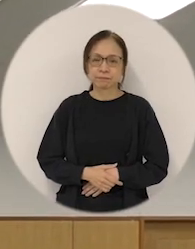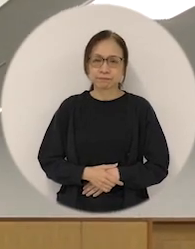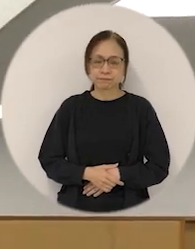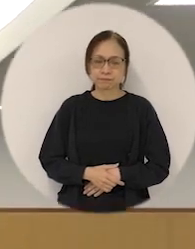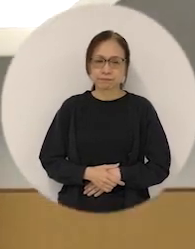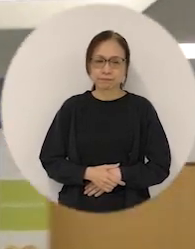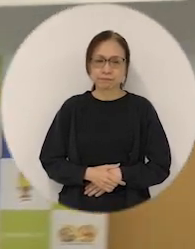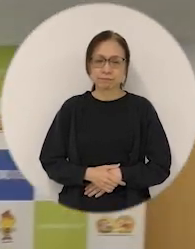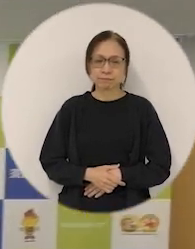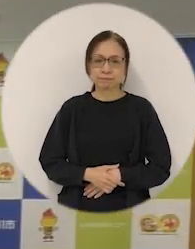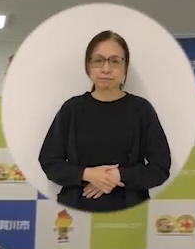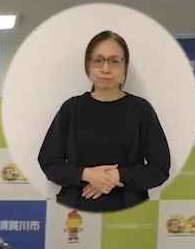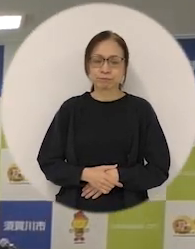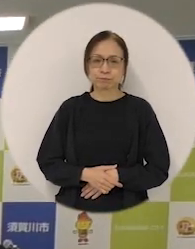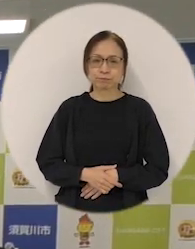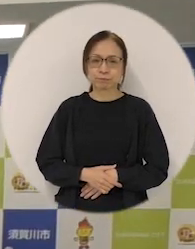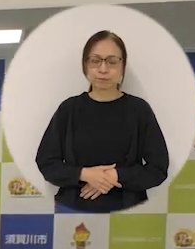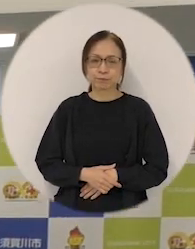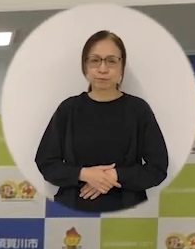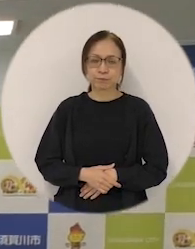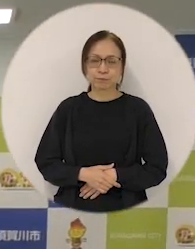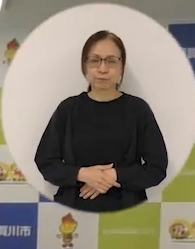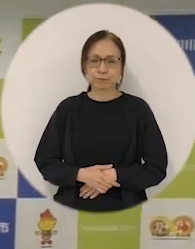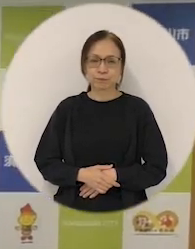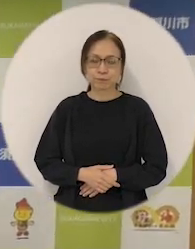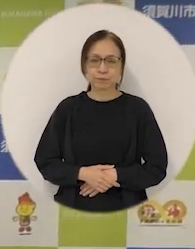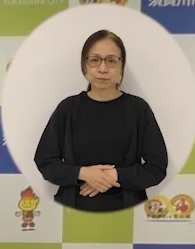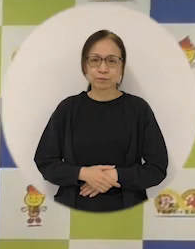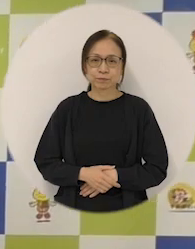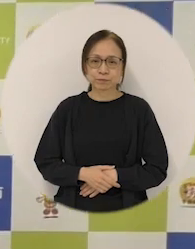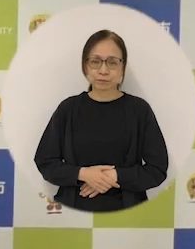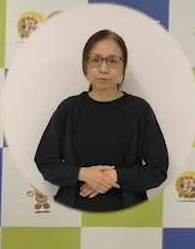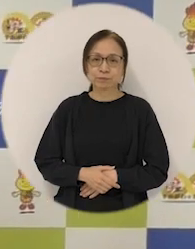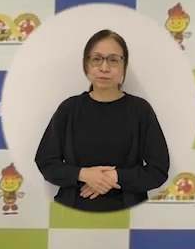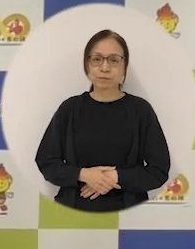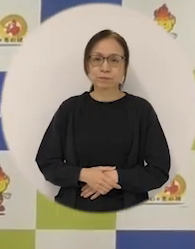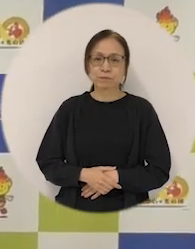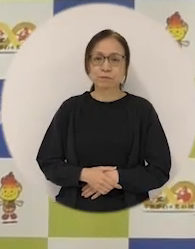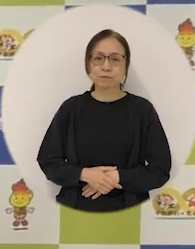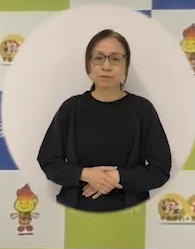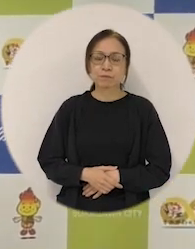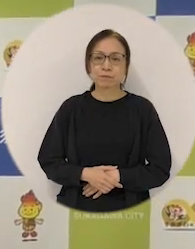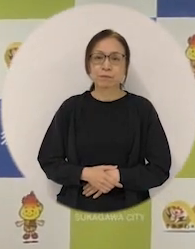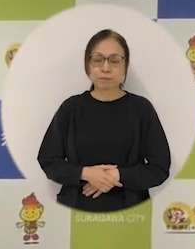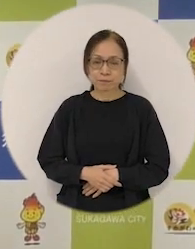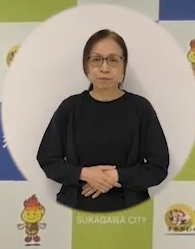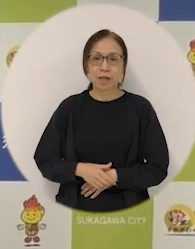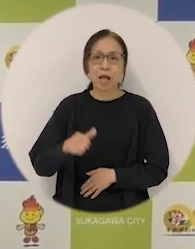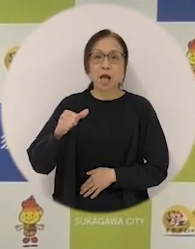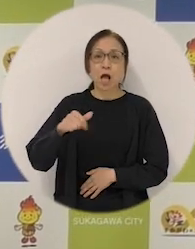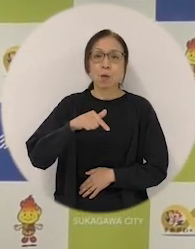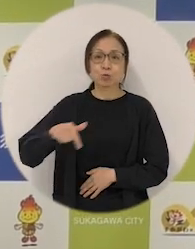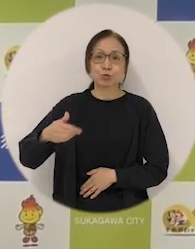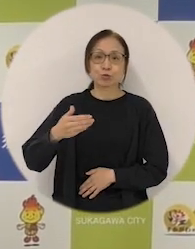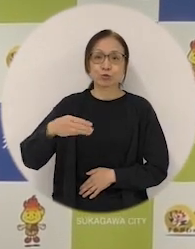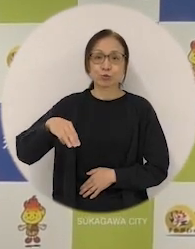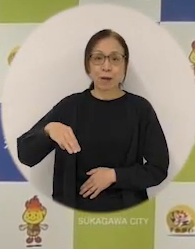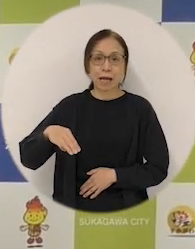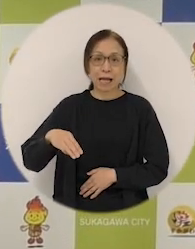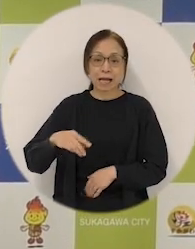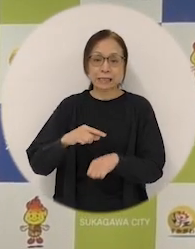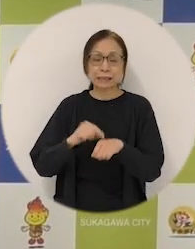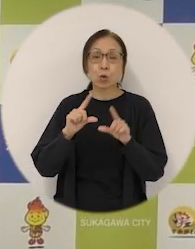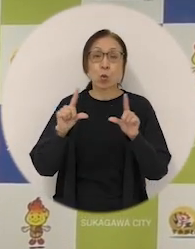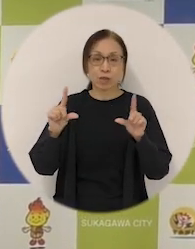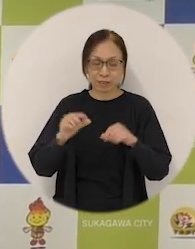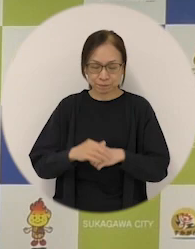すみません、阿武隈地方の すみません、阿武隈地方の溝井と申します。よろしくお願いいた